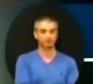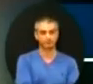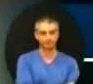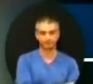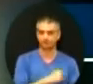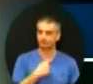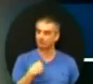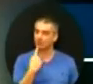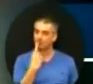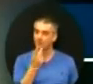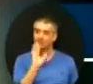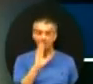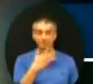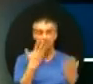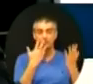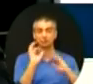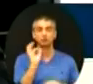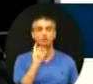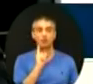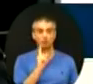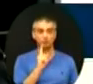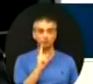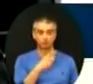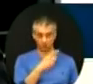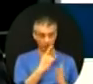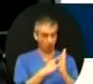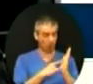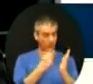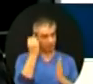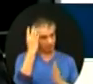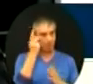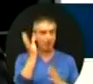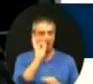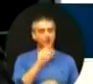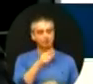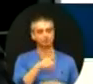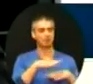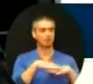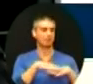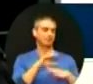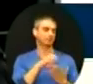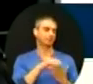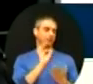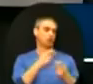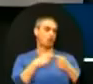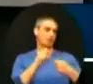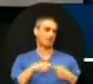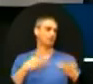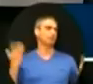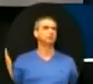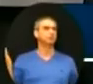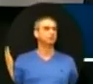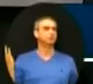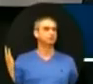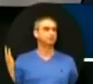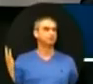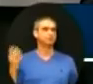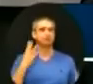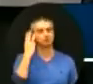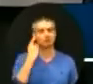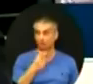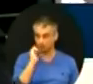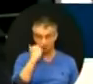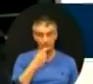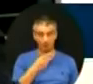דקה. אני טוען, גם אם 90% זה מה שנקרא חוקי סרק, עדיין זה התפקיד המרכזי של חברי הכנסת. מחר